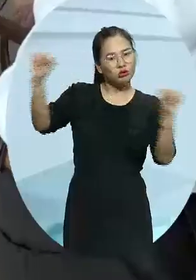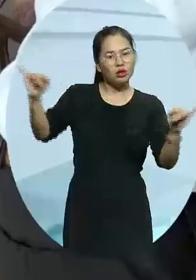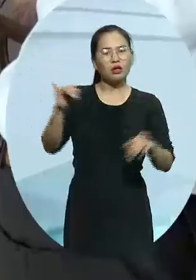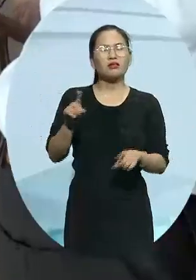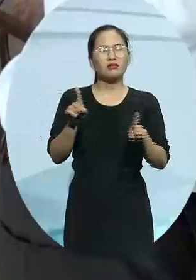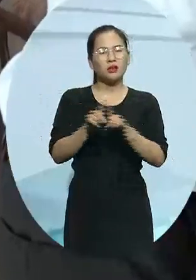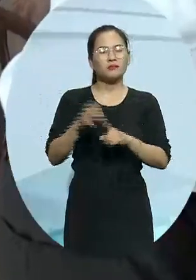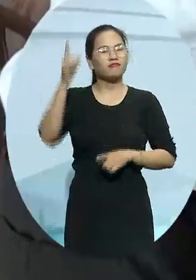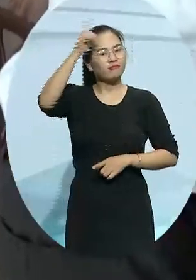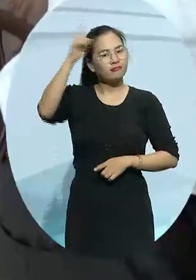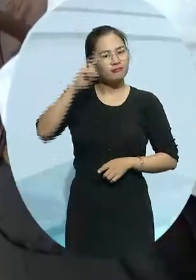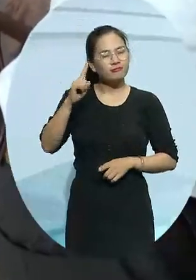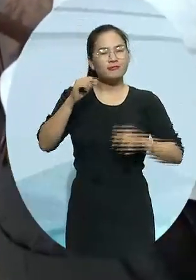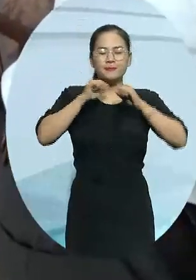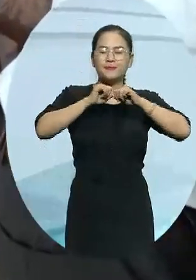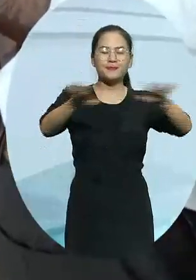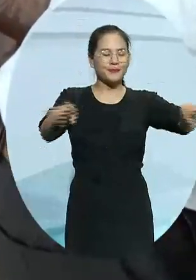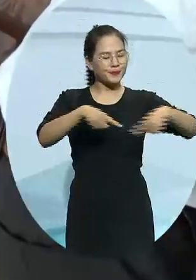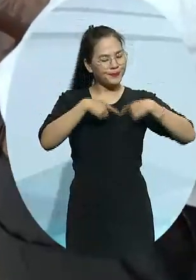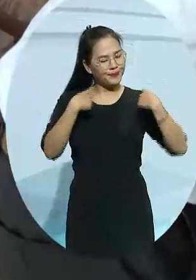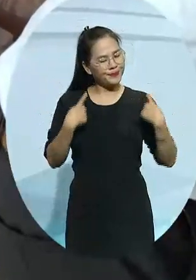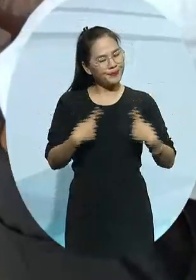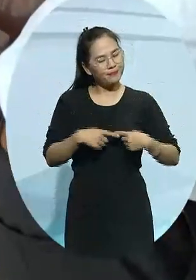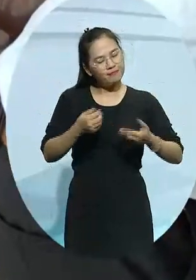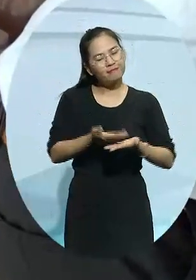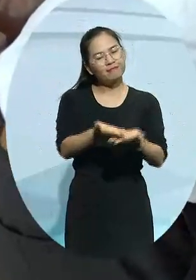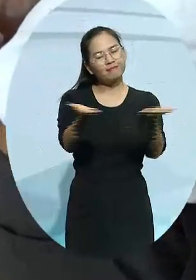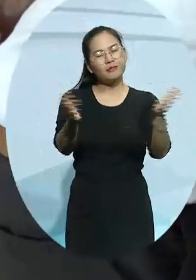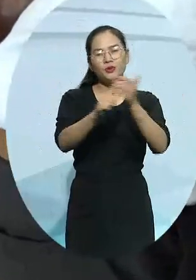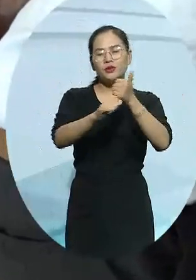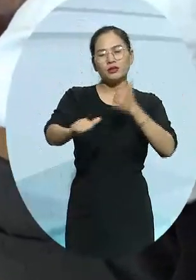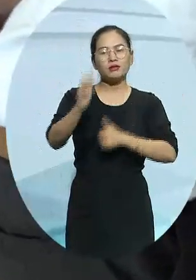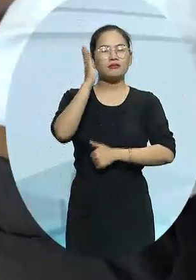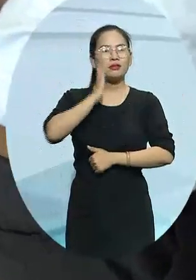doanh nghiệp, cũng là lan tỏa sâu rộng hơn tình người, những giá trị truyền thống cao đẹp của dân tộc.